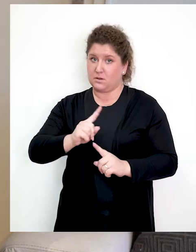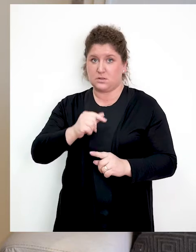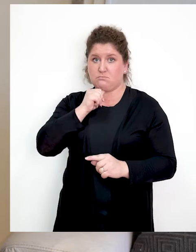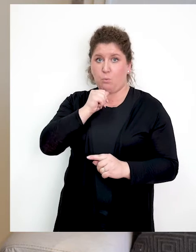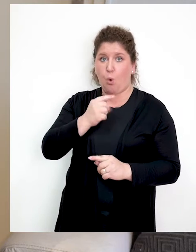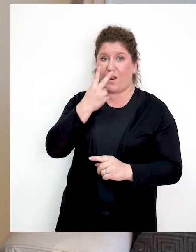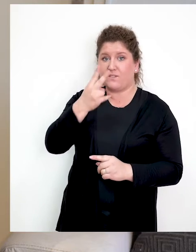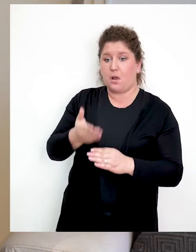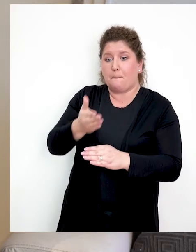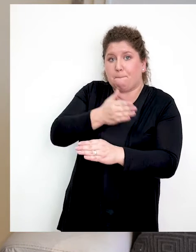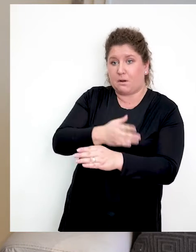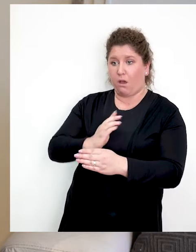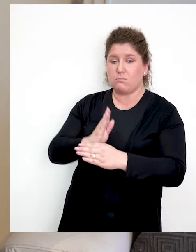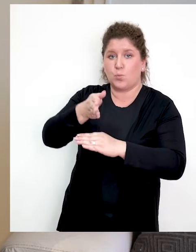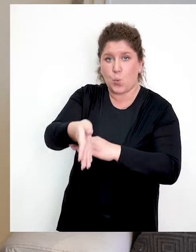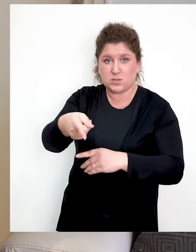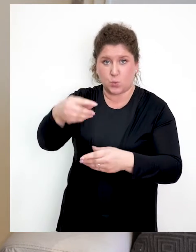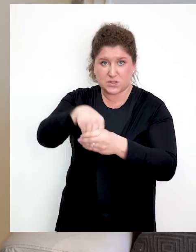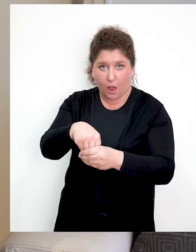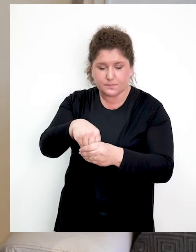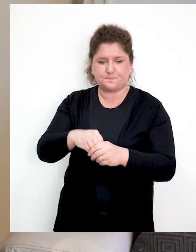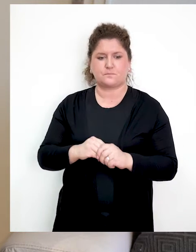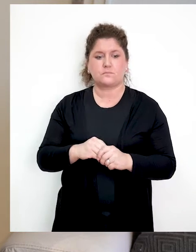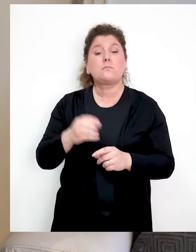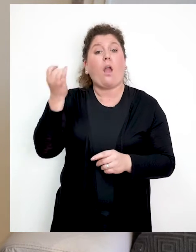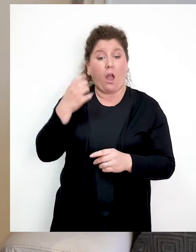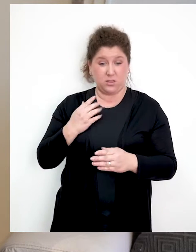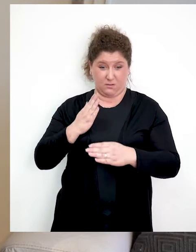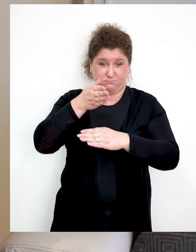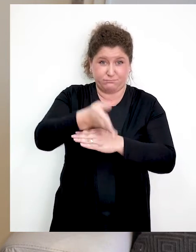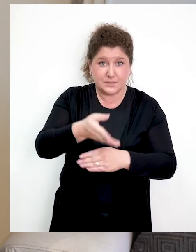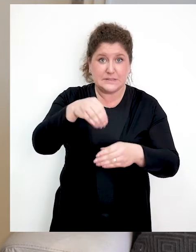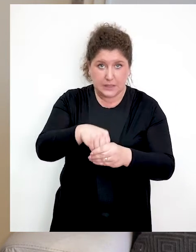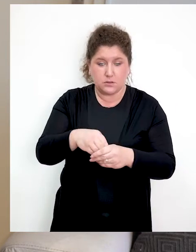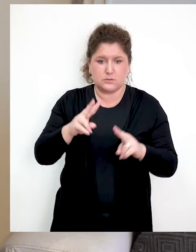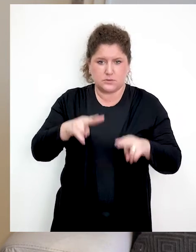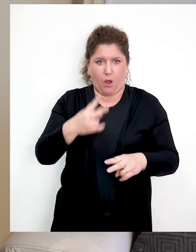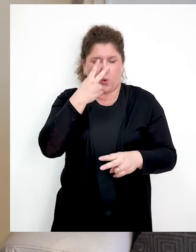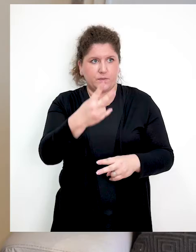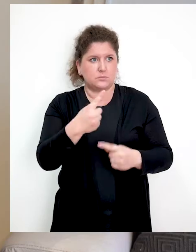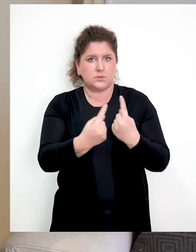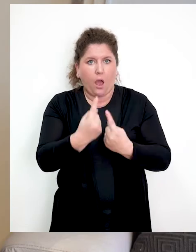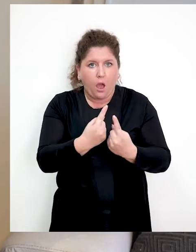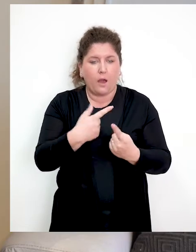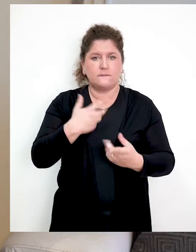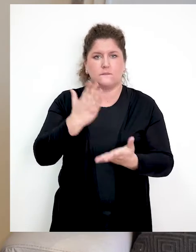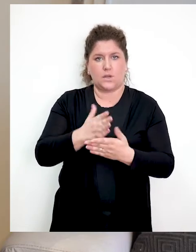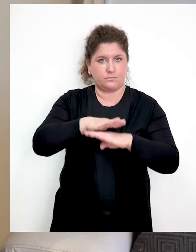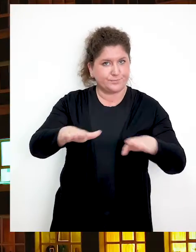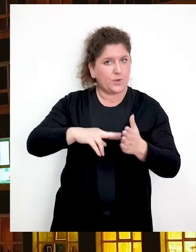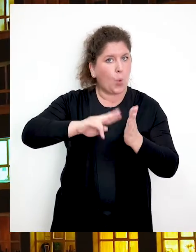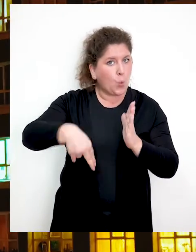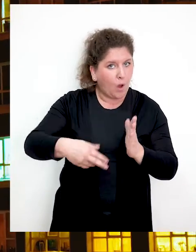njih. Znači, mi kad smo ušli, tek onda smo vidjeli kakvo je zapravo stanje, mi smo već tada potpisali ugovor i više povratka nije